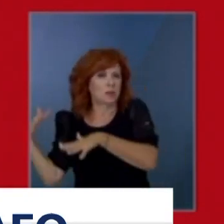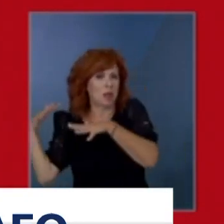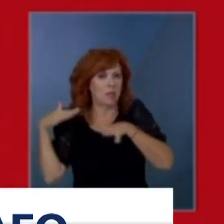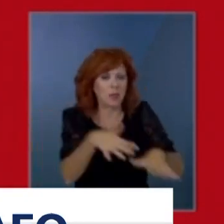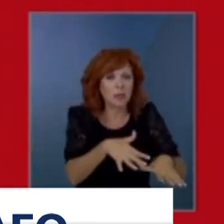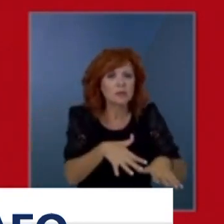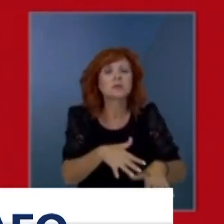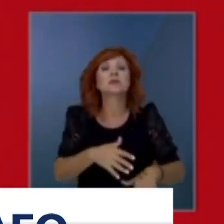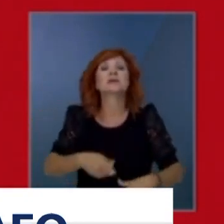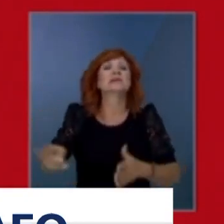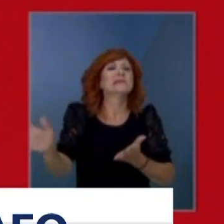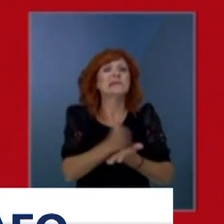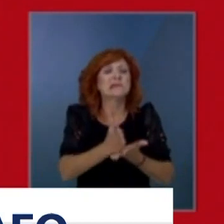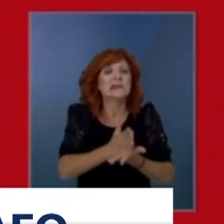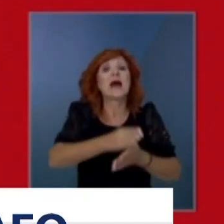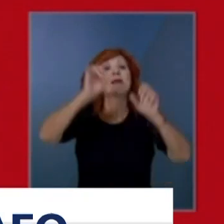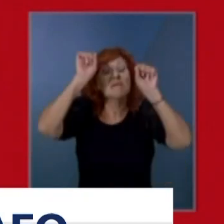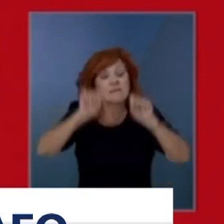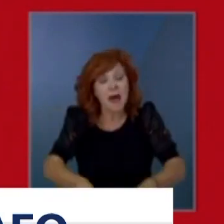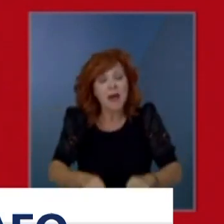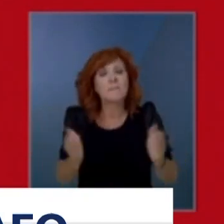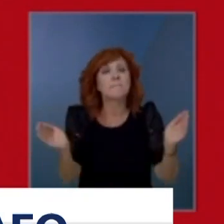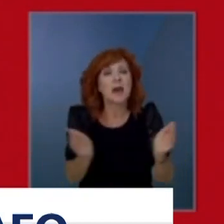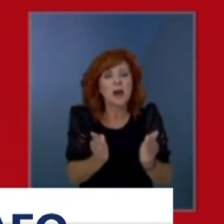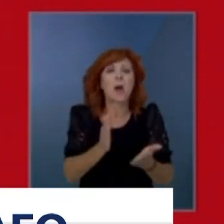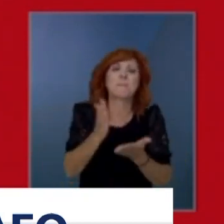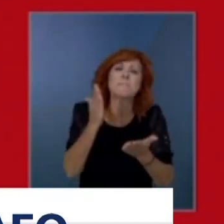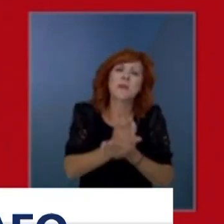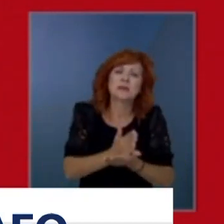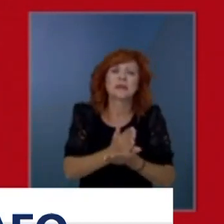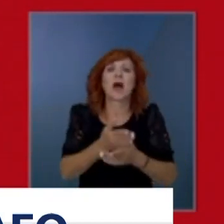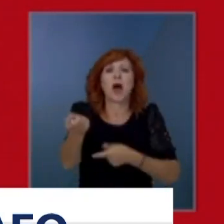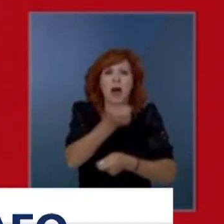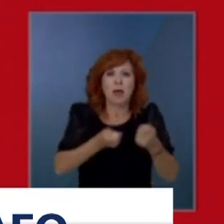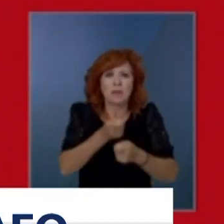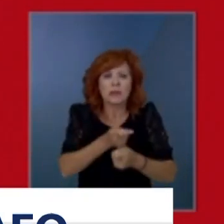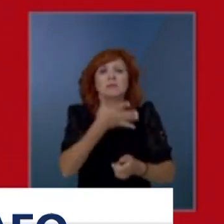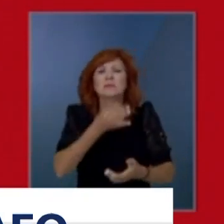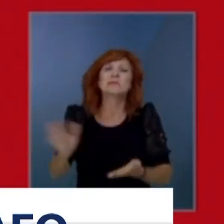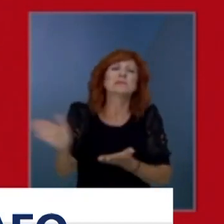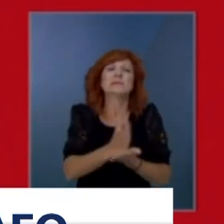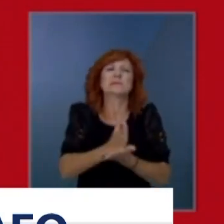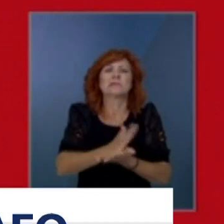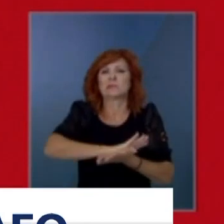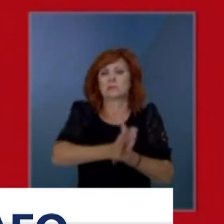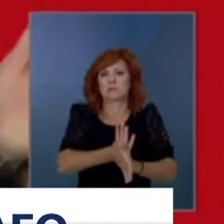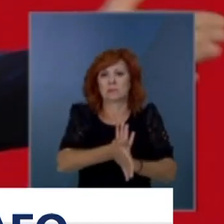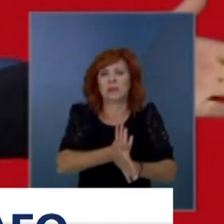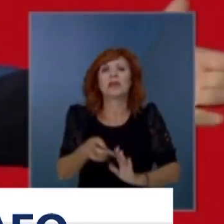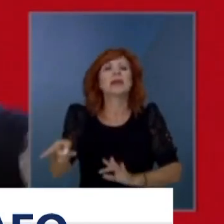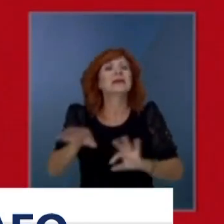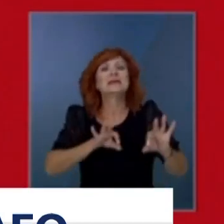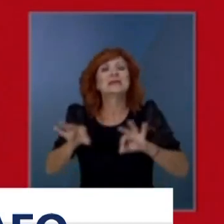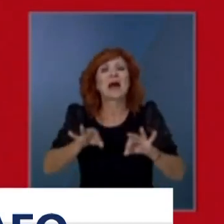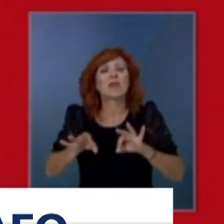ναι, του αφανισμού των μικρών και των μεσαίων επιχειρήσεων. Το μοναδικό σχέδιο που έχουν, αυτό